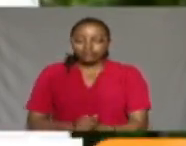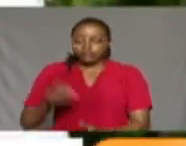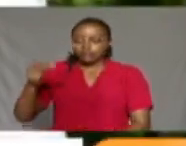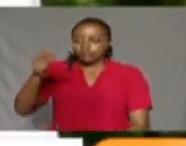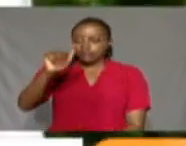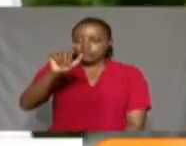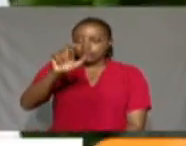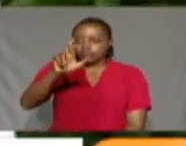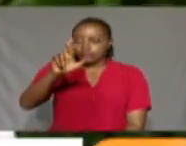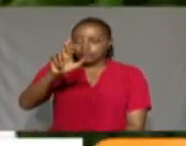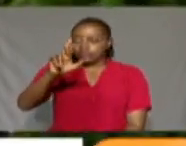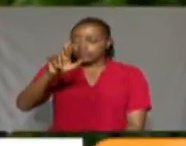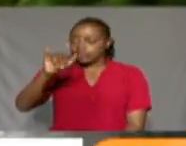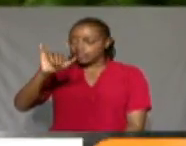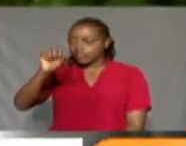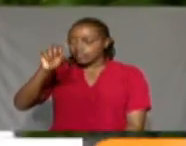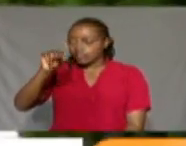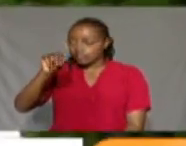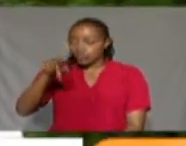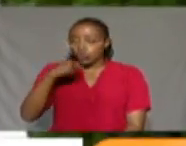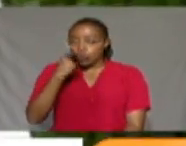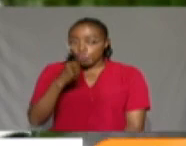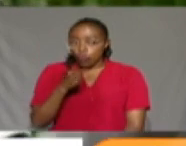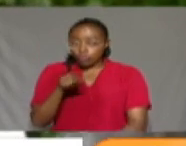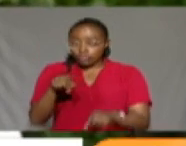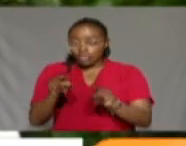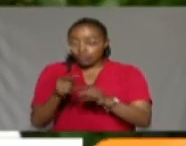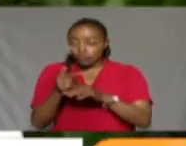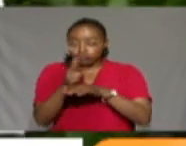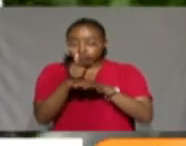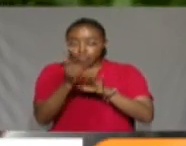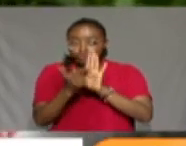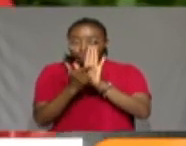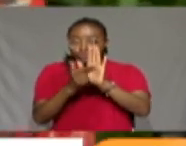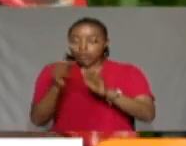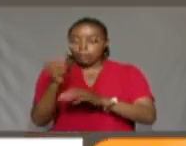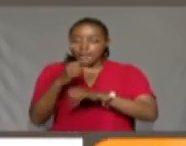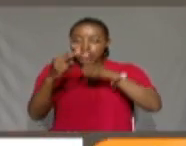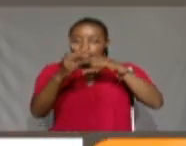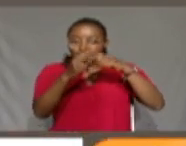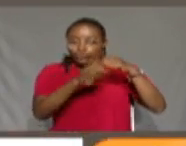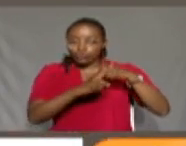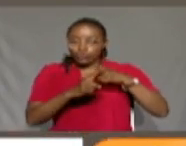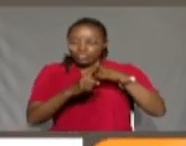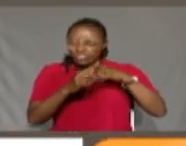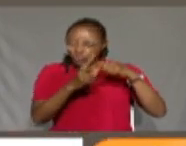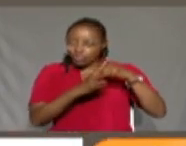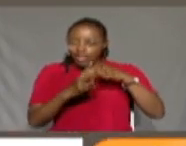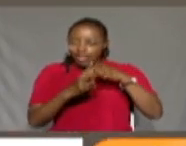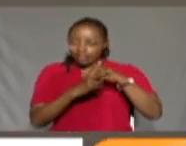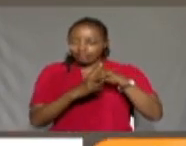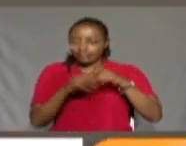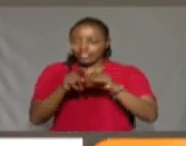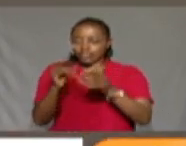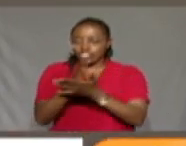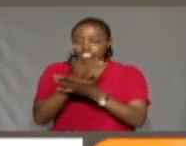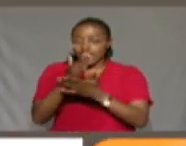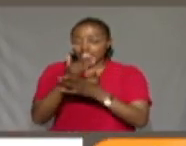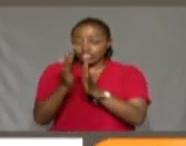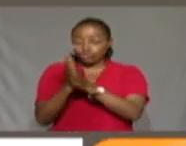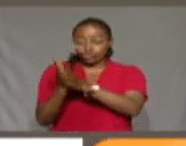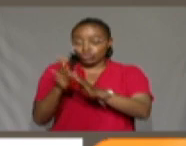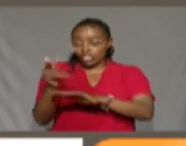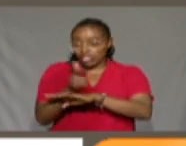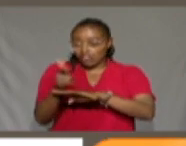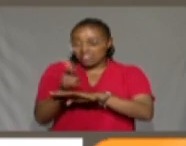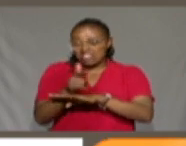Harrison Lemengurian, whose story the Ilchamus Squad we featured on Your Story in July, filmed them and shared their video. Walienda kuimba tu, hakuna mtu